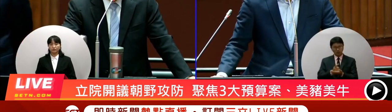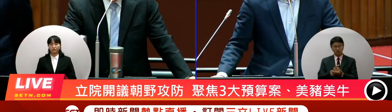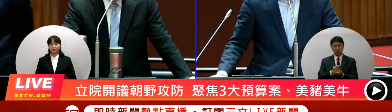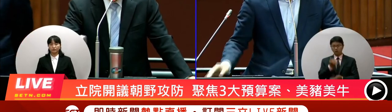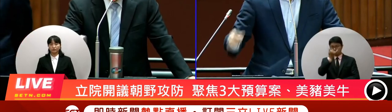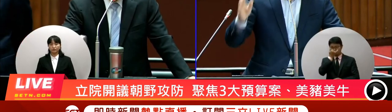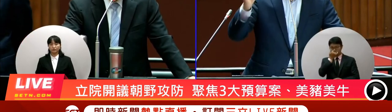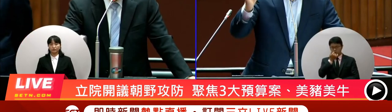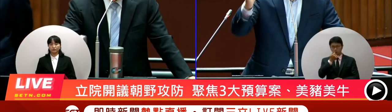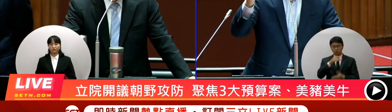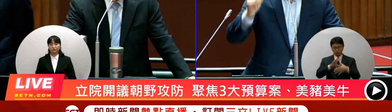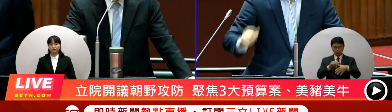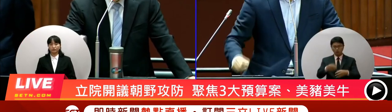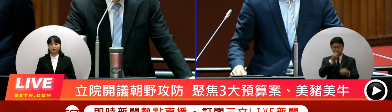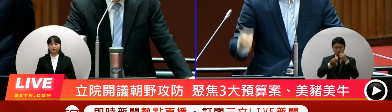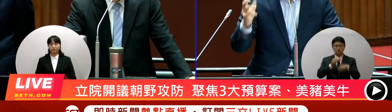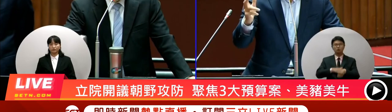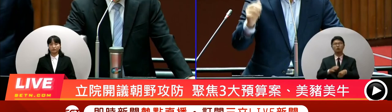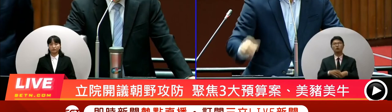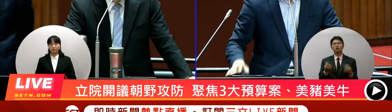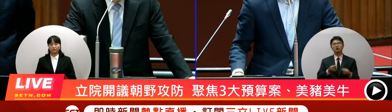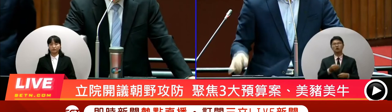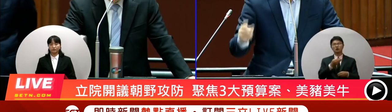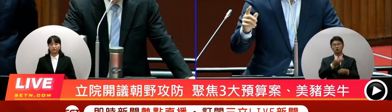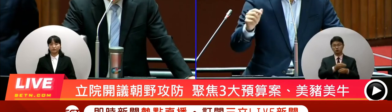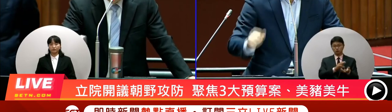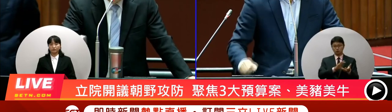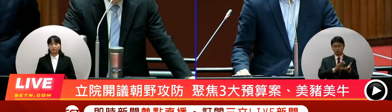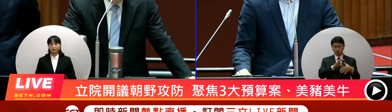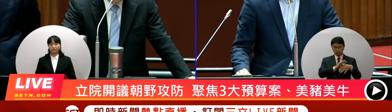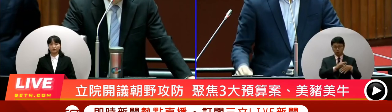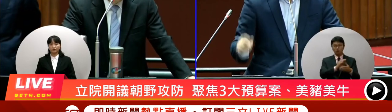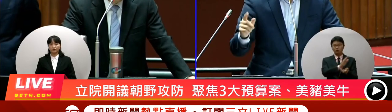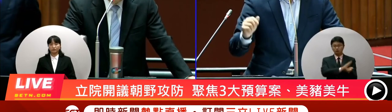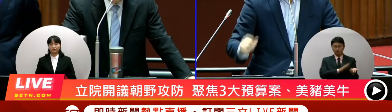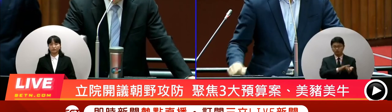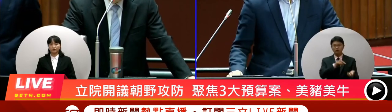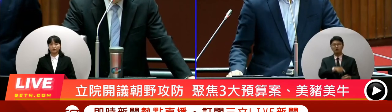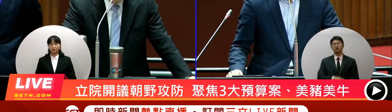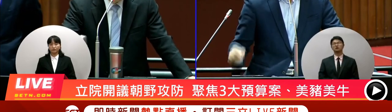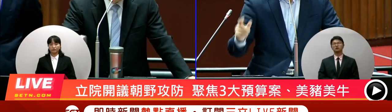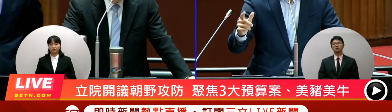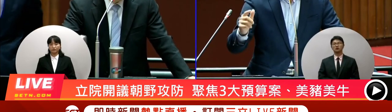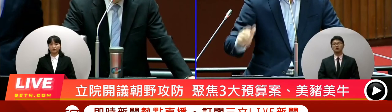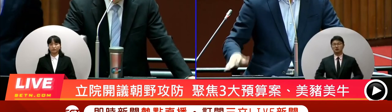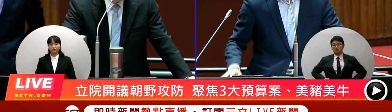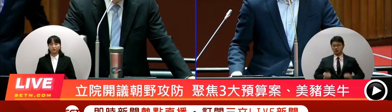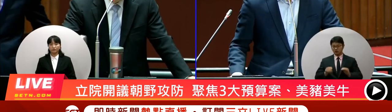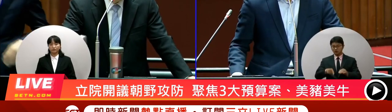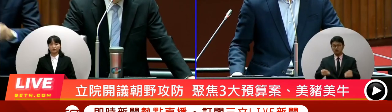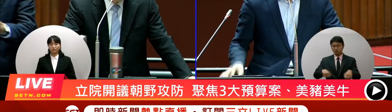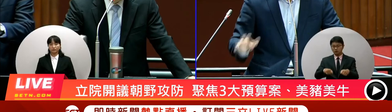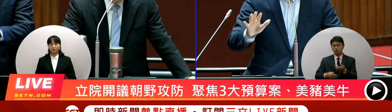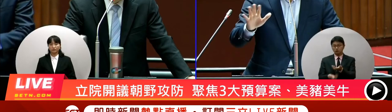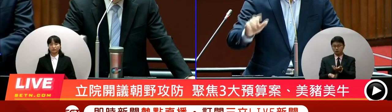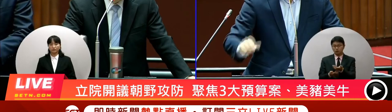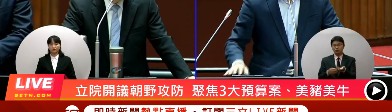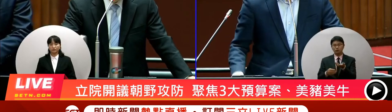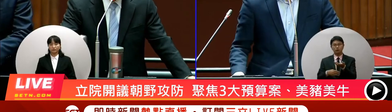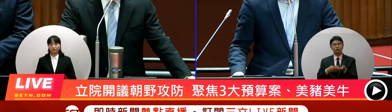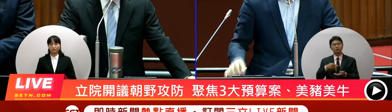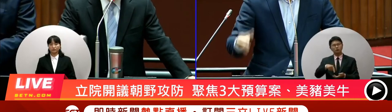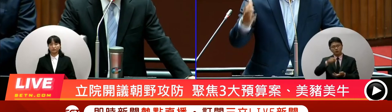肉，肉骂崩骂完有记，瓜莲滴会疼，这东西低